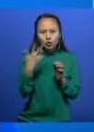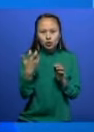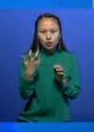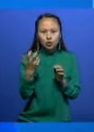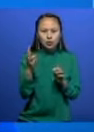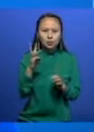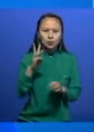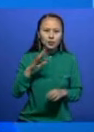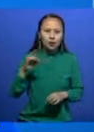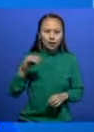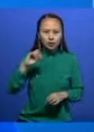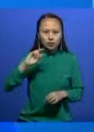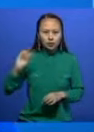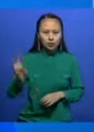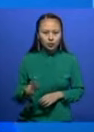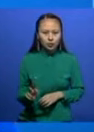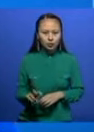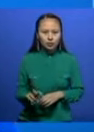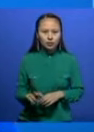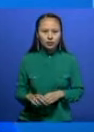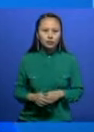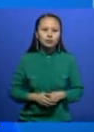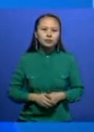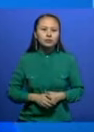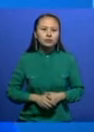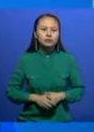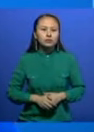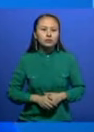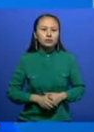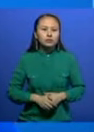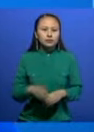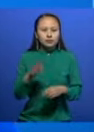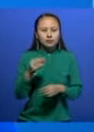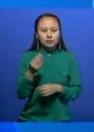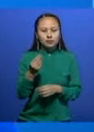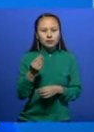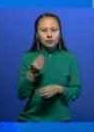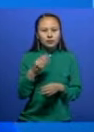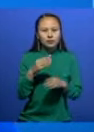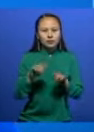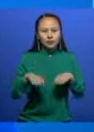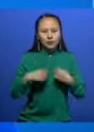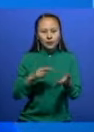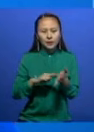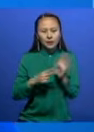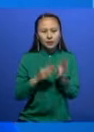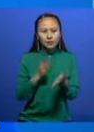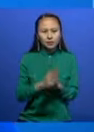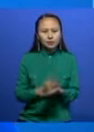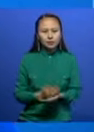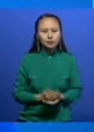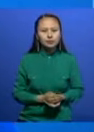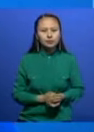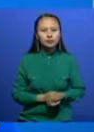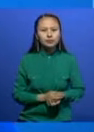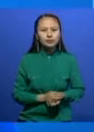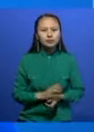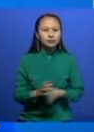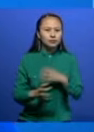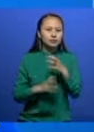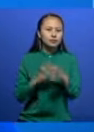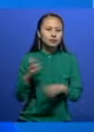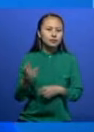ақш доллар эквивалентті көлемінде қаражат бағыттау жоспарлануда. Халықаралық